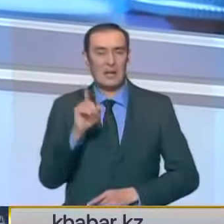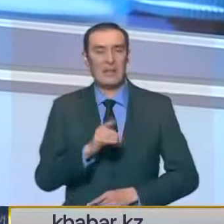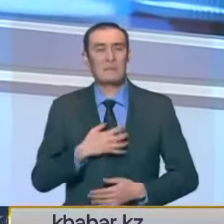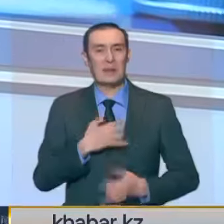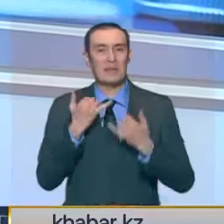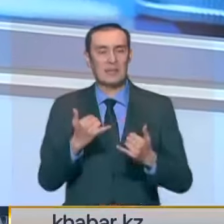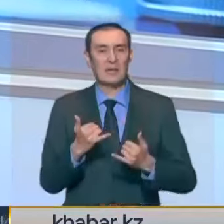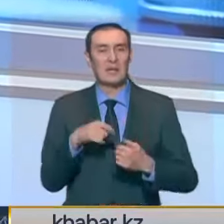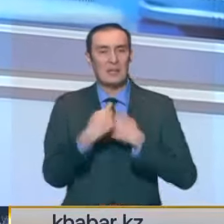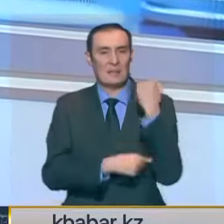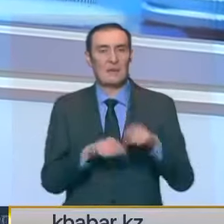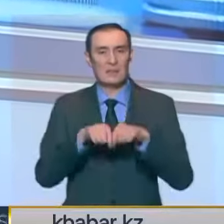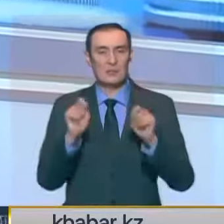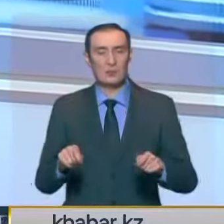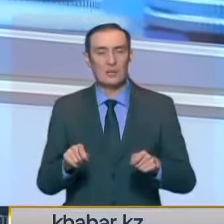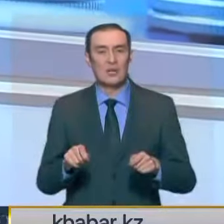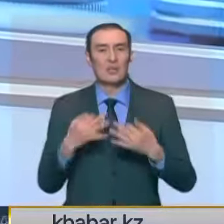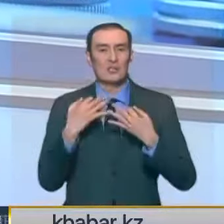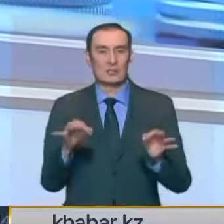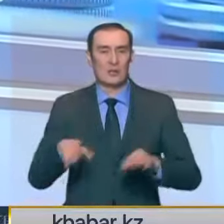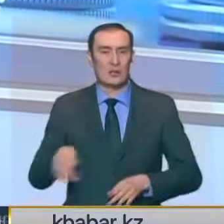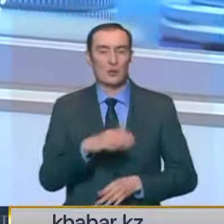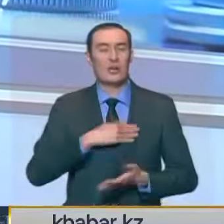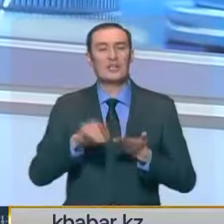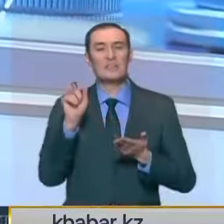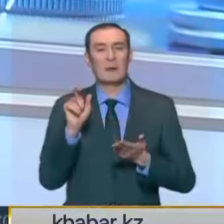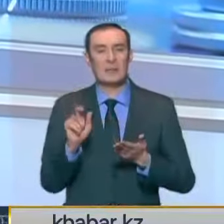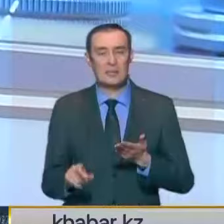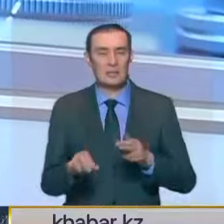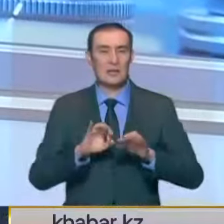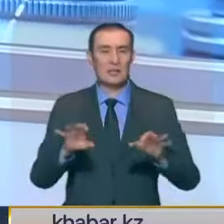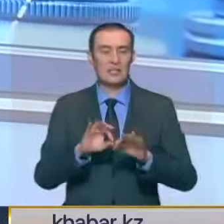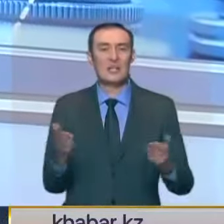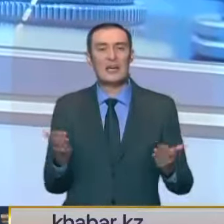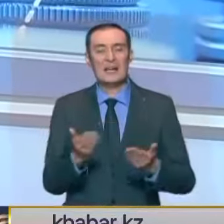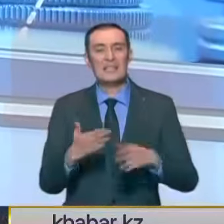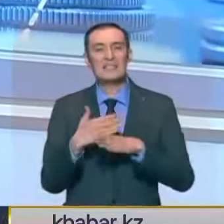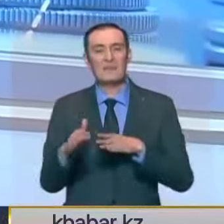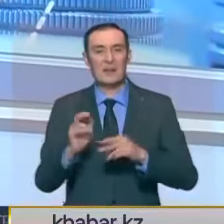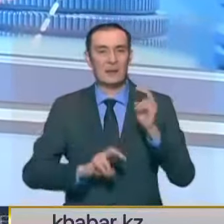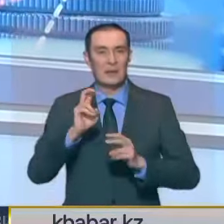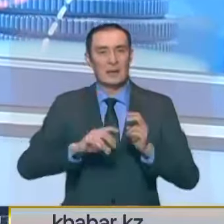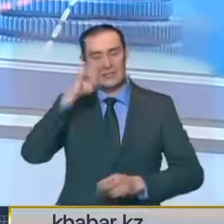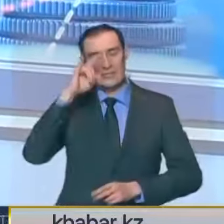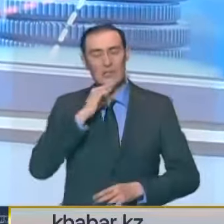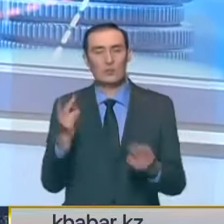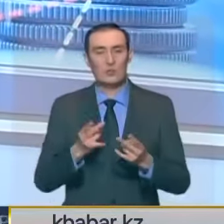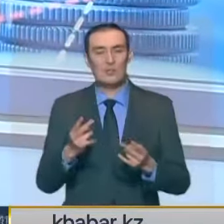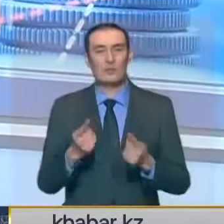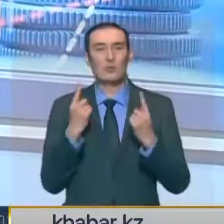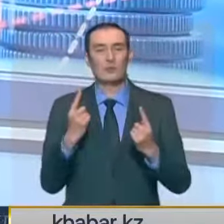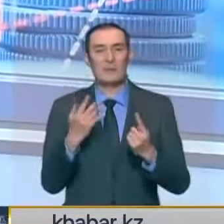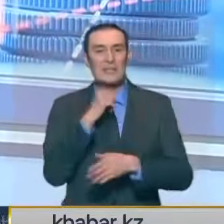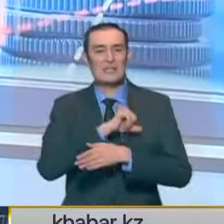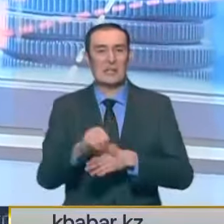приоритетных продуктов создадут зелёный коридор моя коллега баго Сай джанова расскажет какие отрасли В стране нуждается в большом